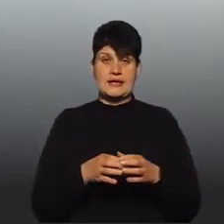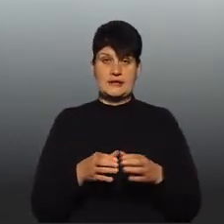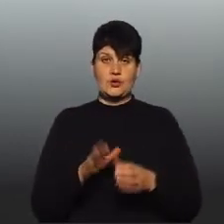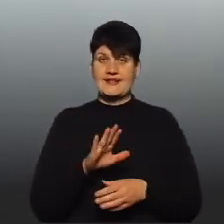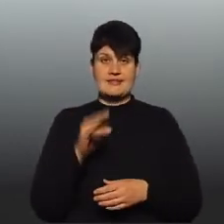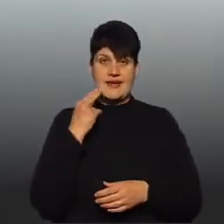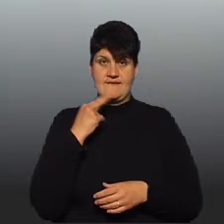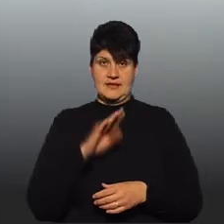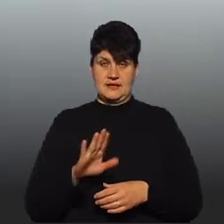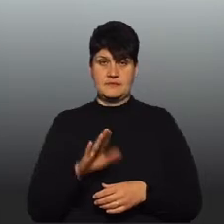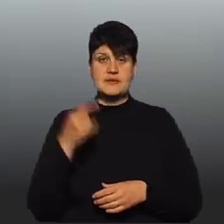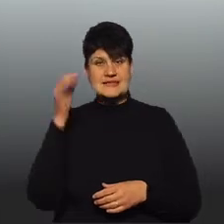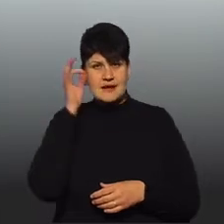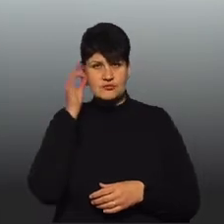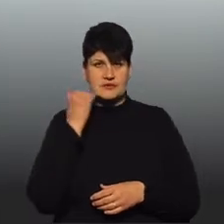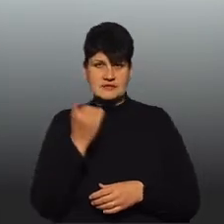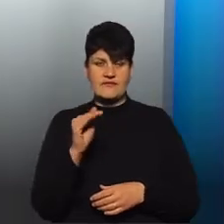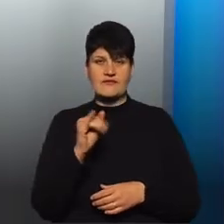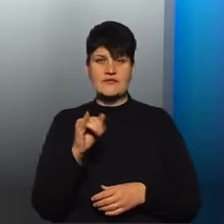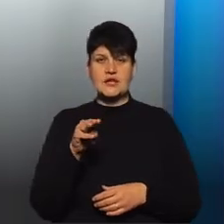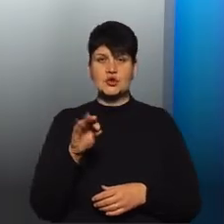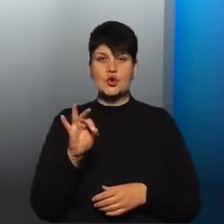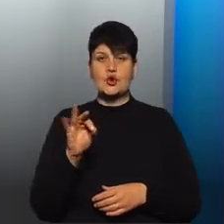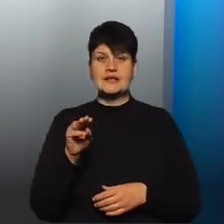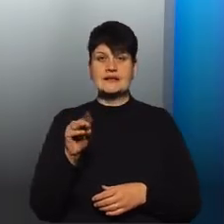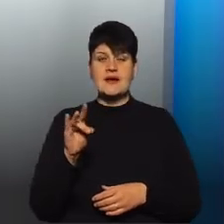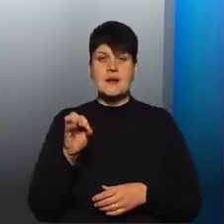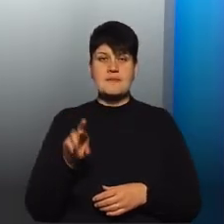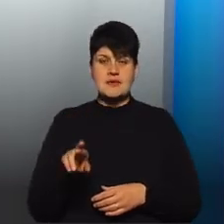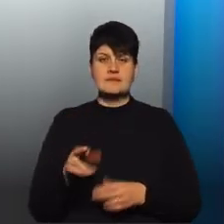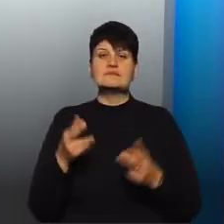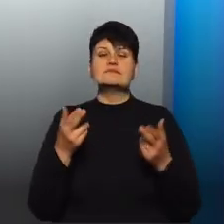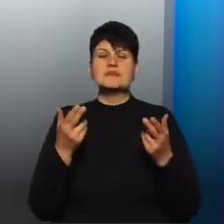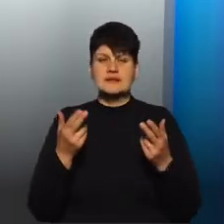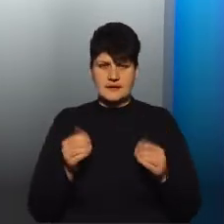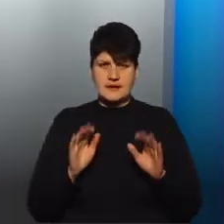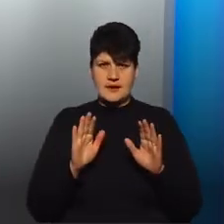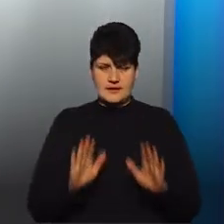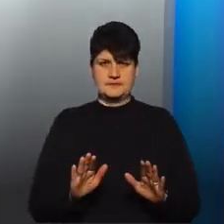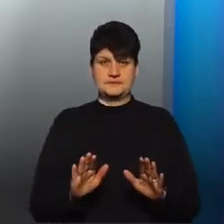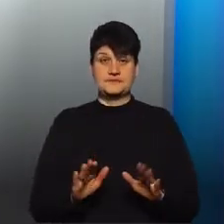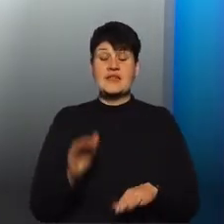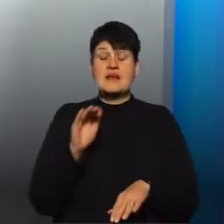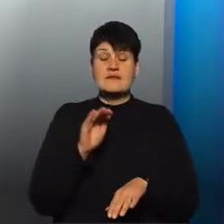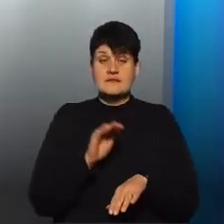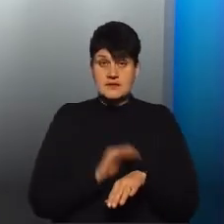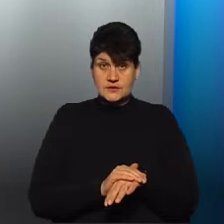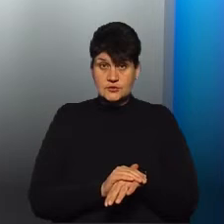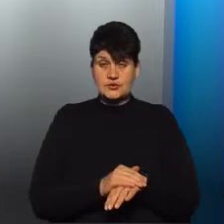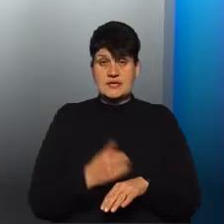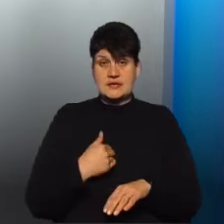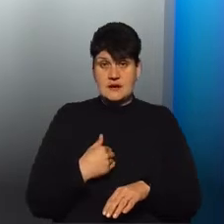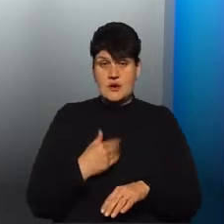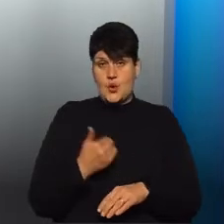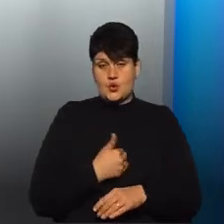з вами фітотерапію, так? Так, так, але дивіться, фактично, я ще раз хочу повернутися все-таки